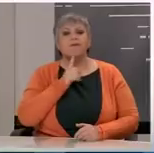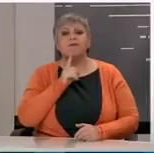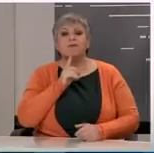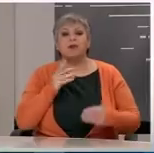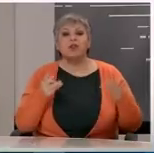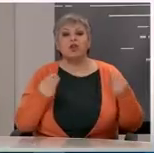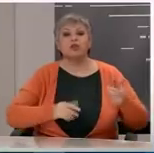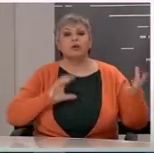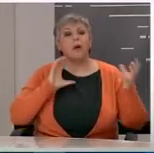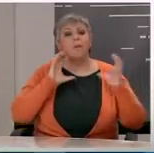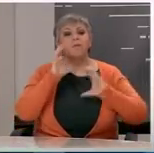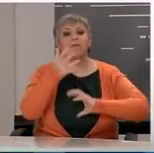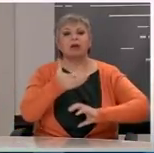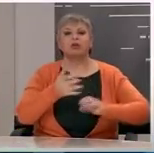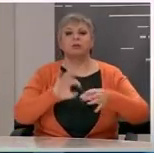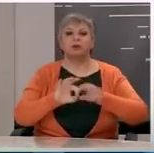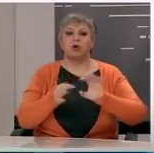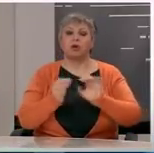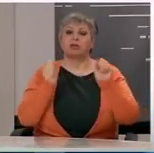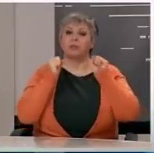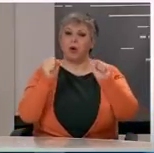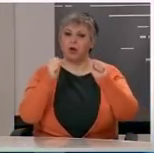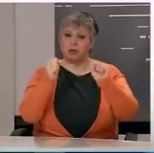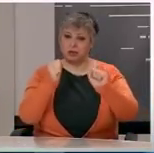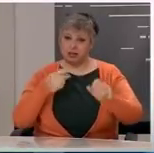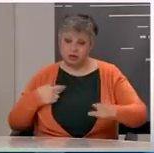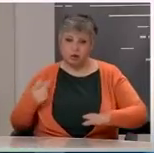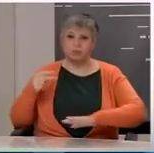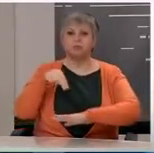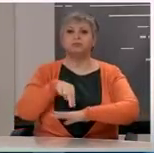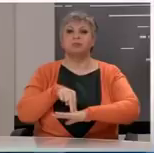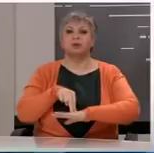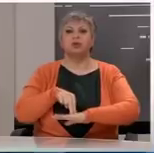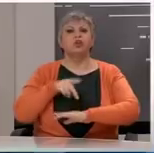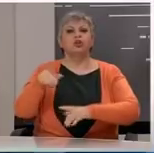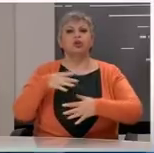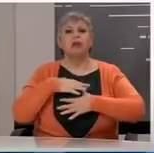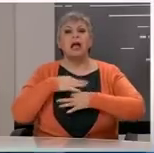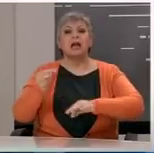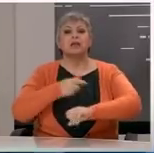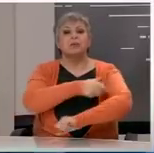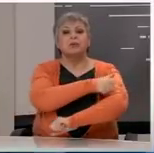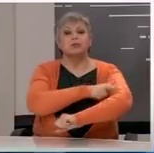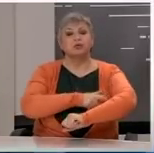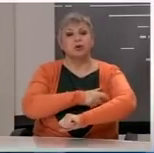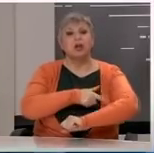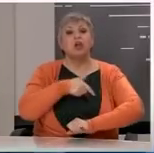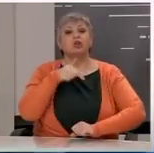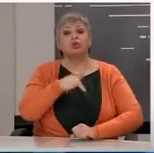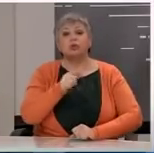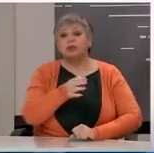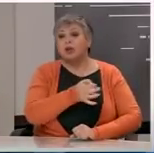συνέλευση του Παγκόσμιου Οργανισμού Υγείας. Και ξέρετε τι είπε τότε εκπρόσωπος των Ηνωμένων Εθνών στον πρέσβη μας, τον κύριο